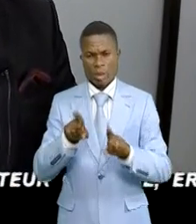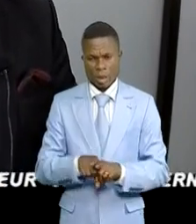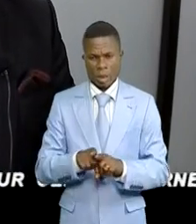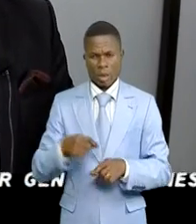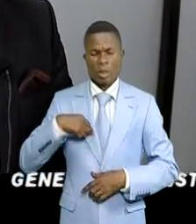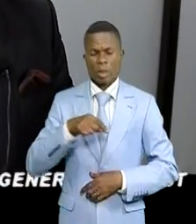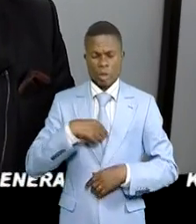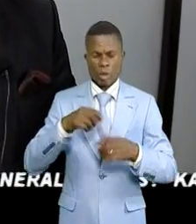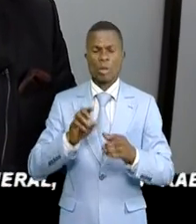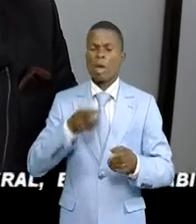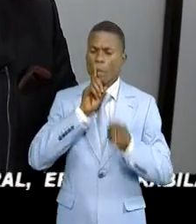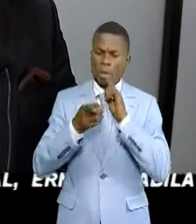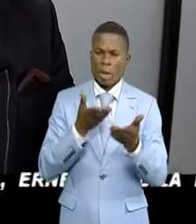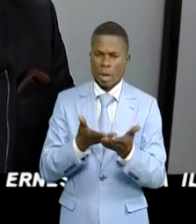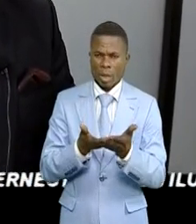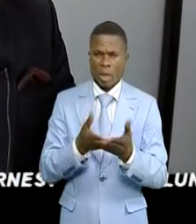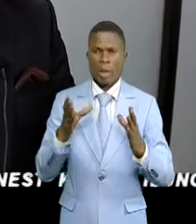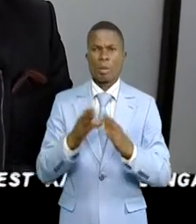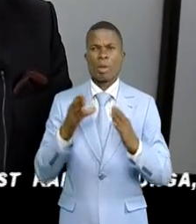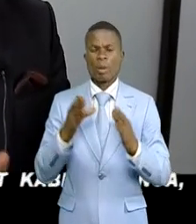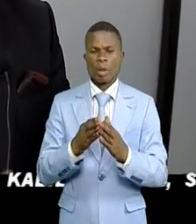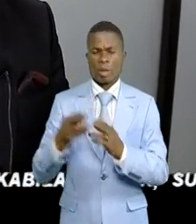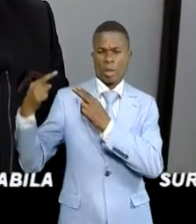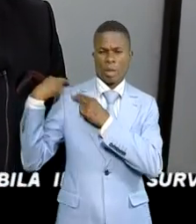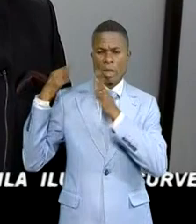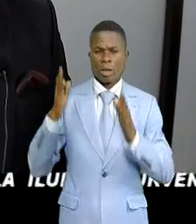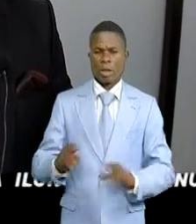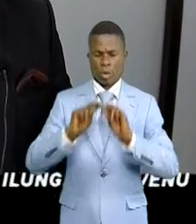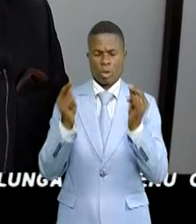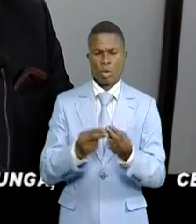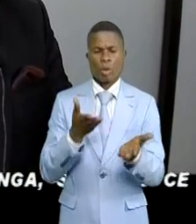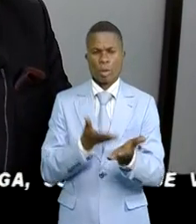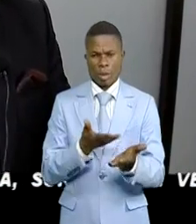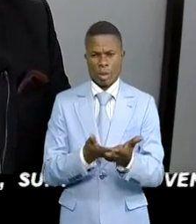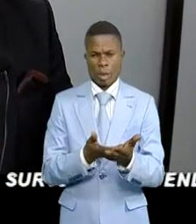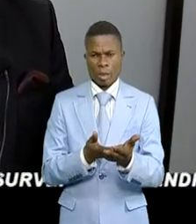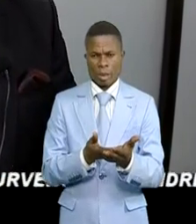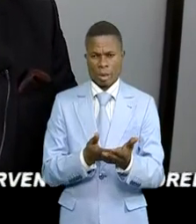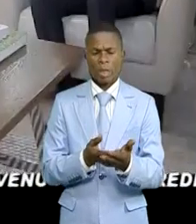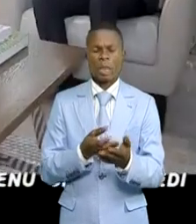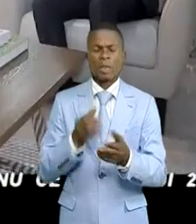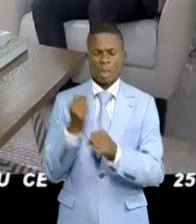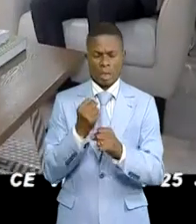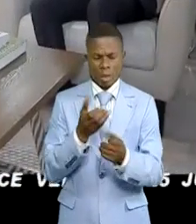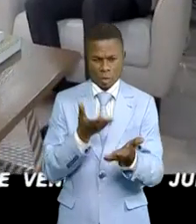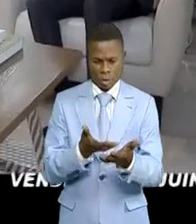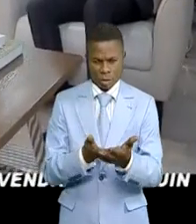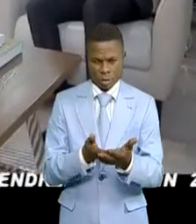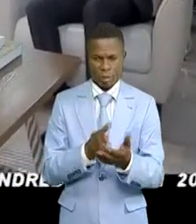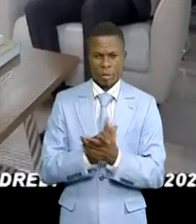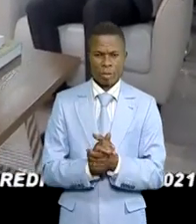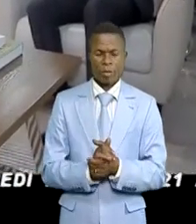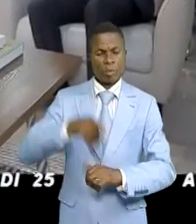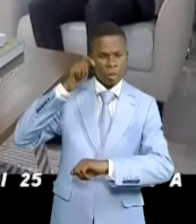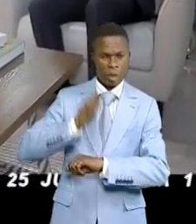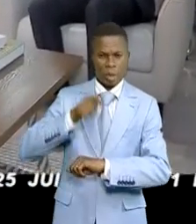sommes mis en pourparlers avec les responsables de ces différentes structures qui alimenteront ce fonds. À quand alors la